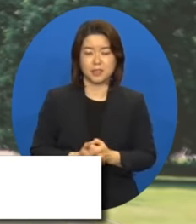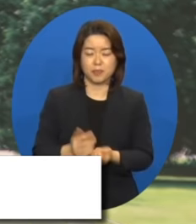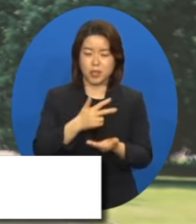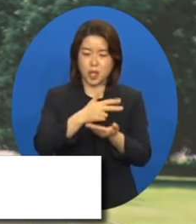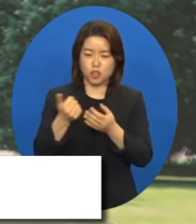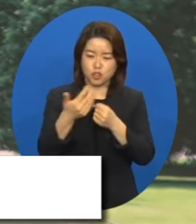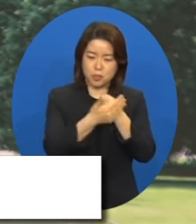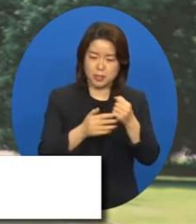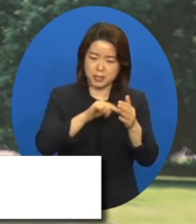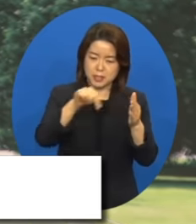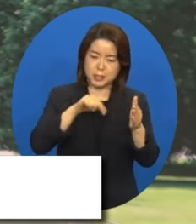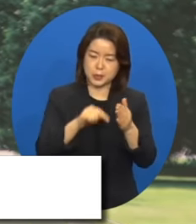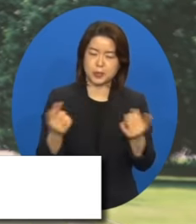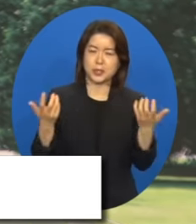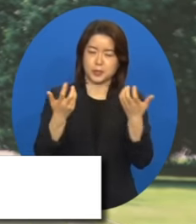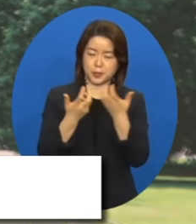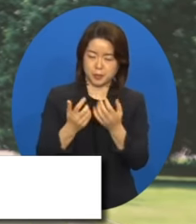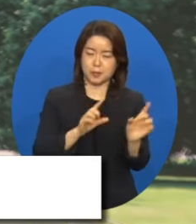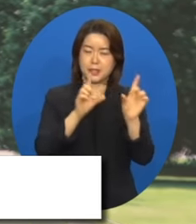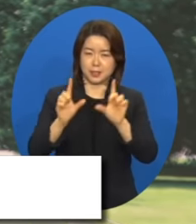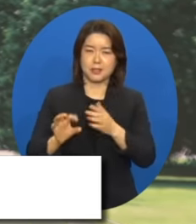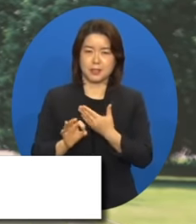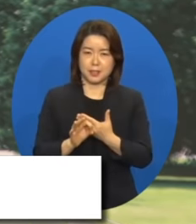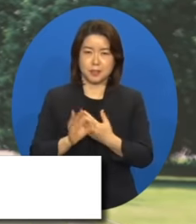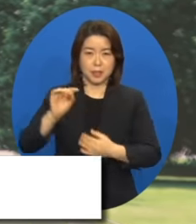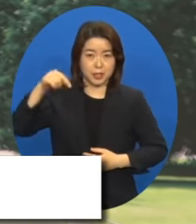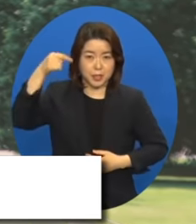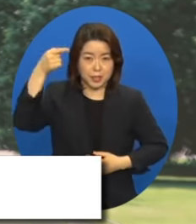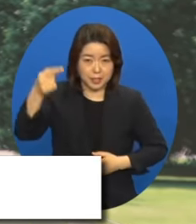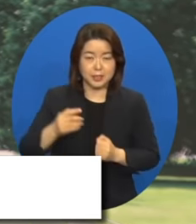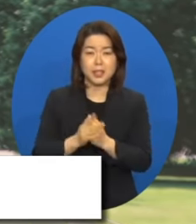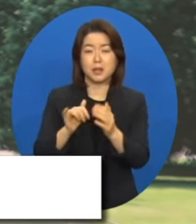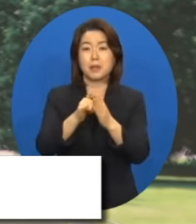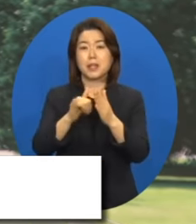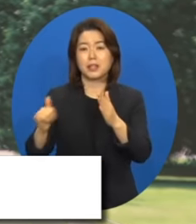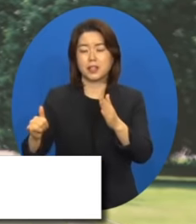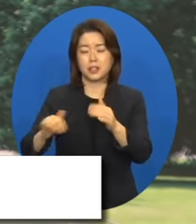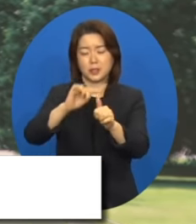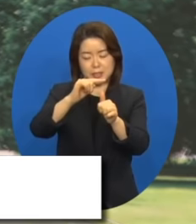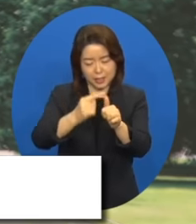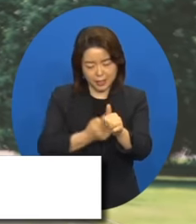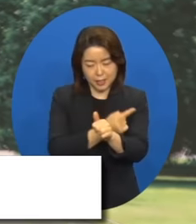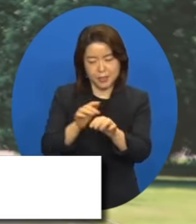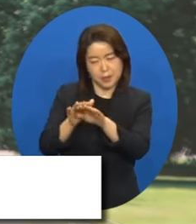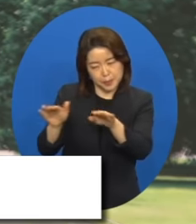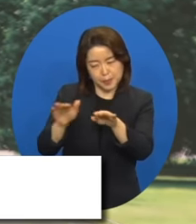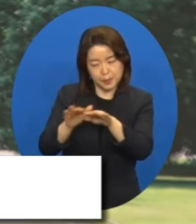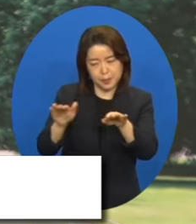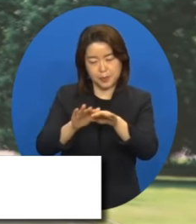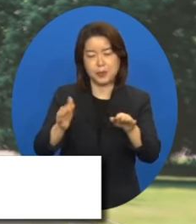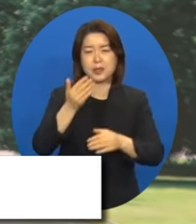은혜 안에 충만하게 살면 그 다음에 가족은 저절로 풀어지게 되는 것입니다.